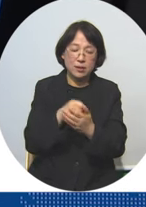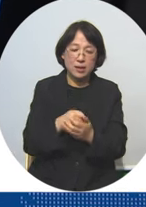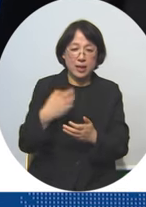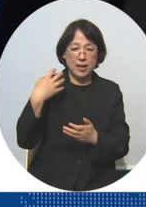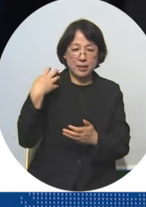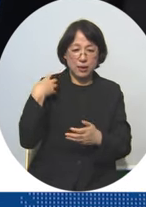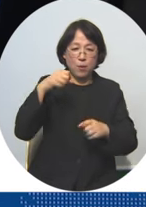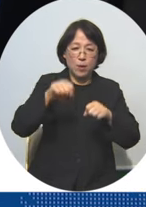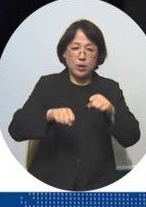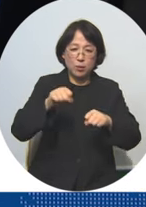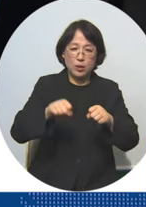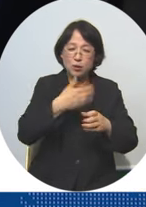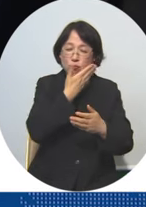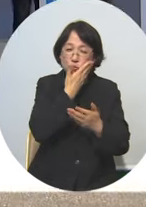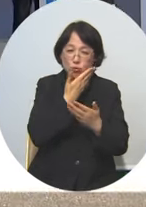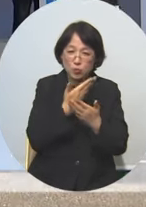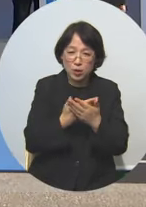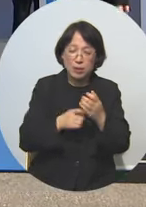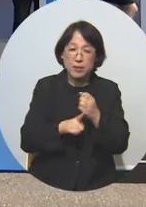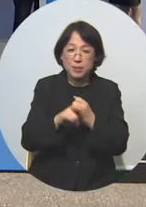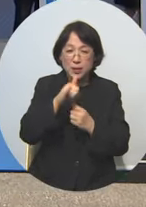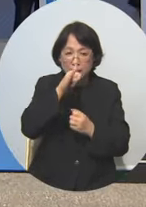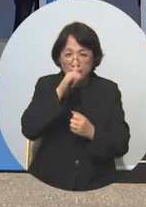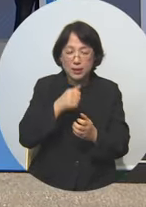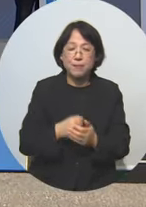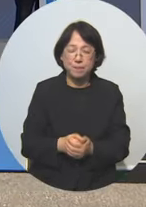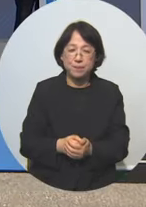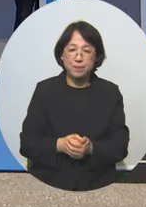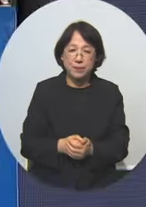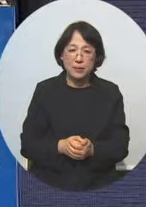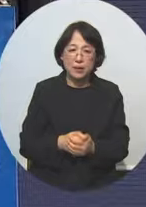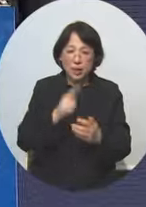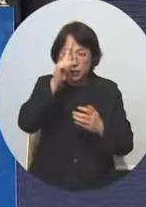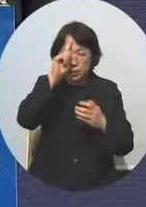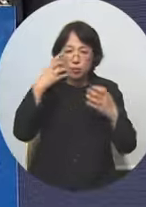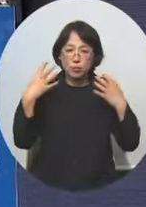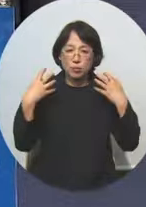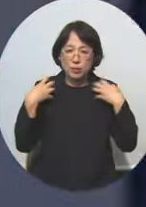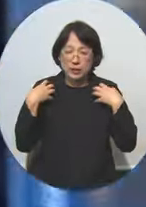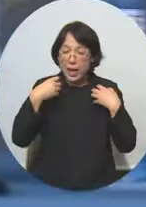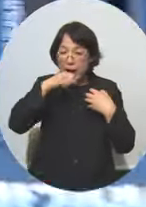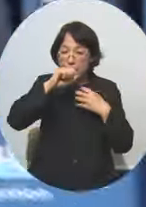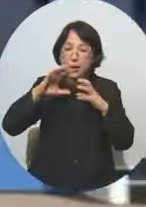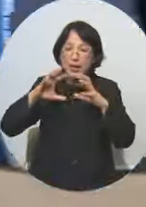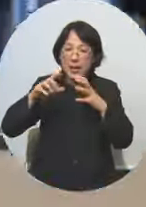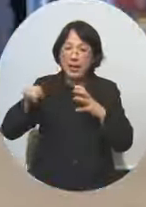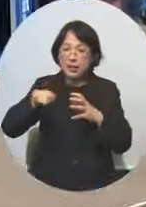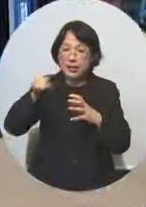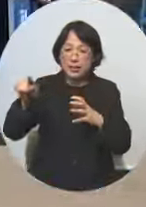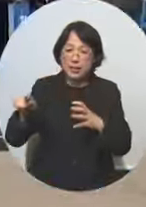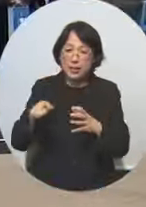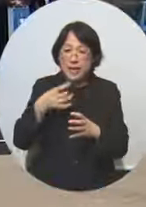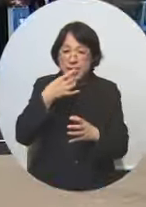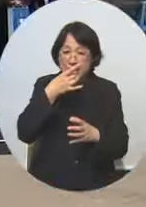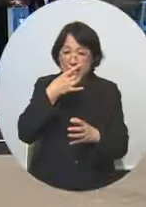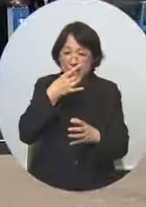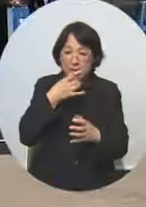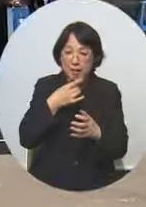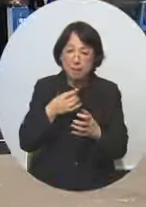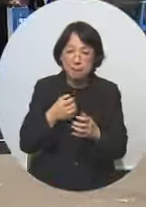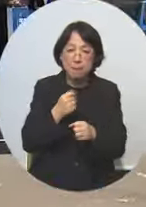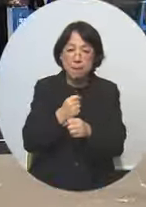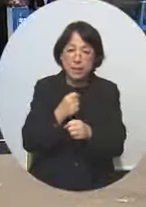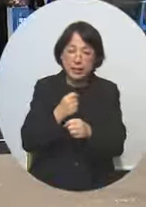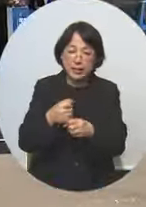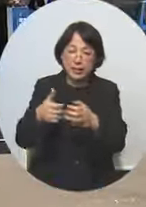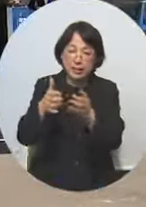아주 커다란 의미가 있다. 정부는 이와 함께 아프리카 국가들 대상으로 벼종자 생산단지를 조성해